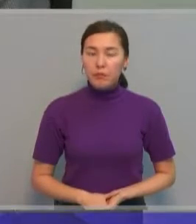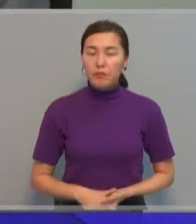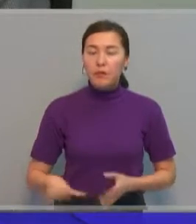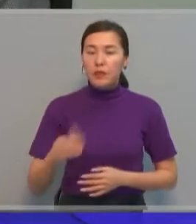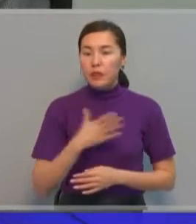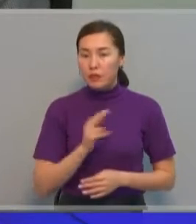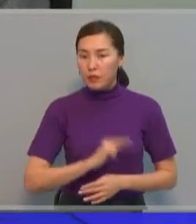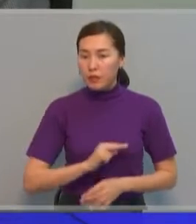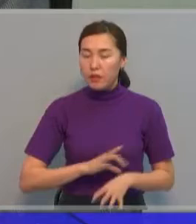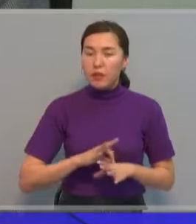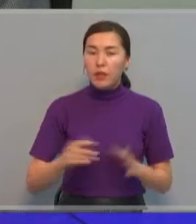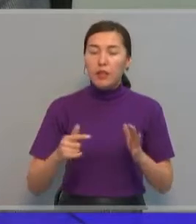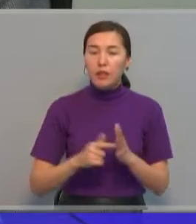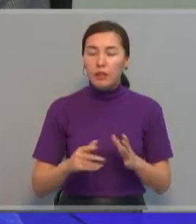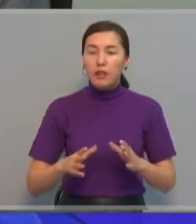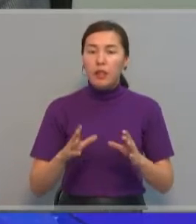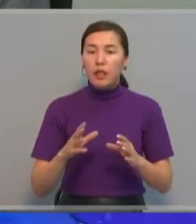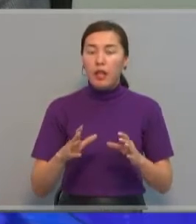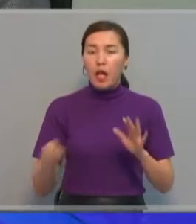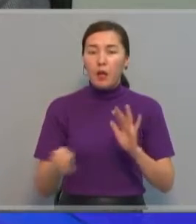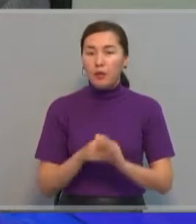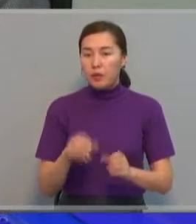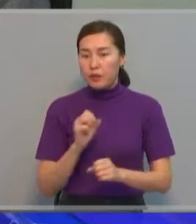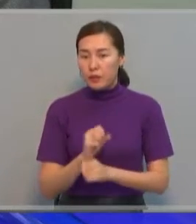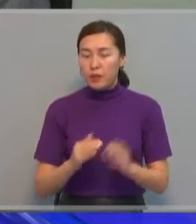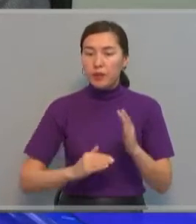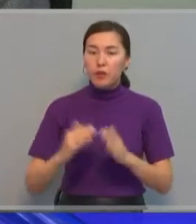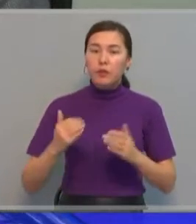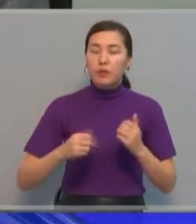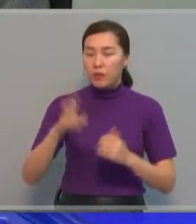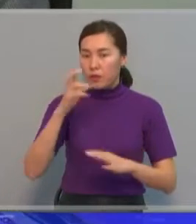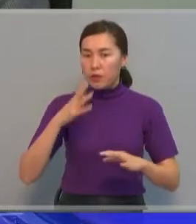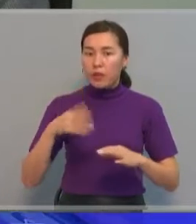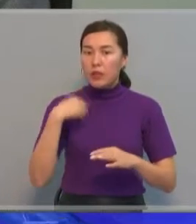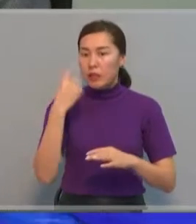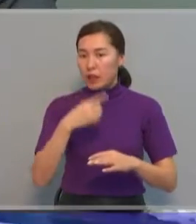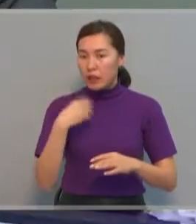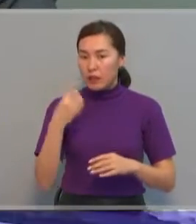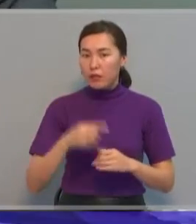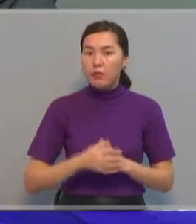Вся наша работа проводится в целях искоренения коррупции, повышения статуса государственного языка.